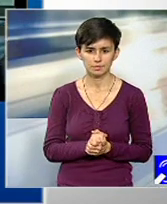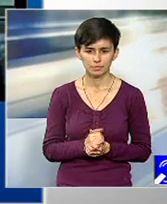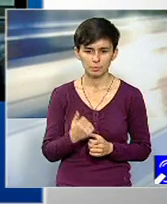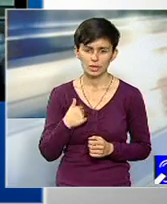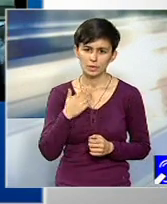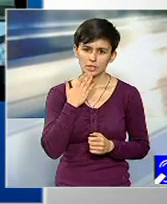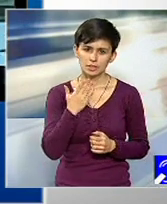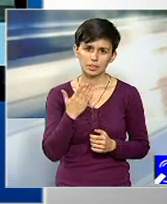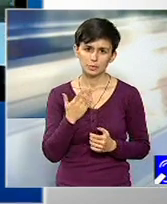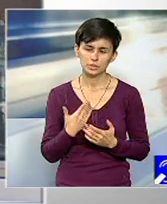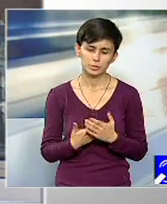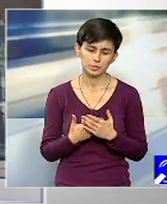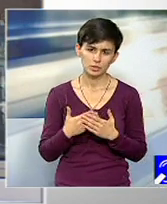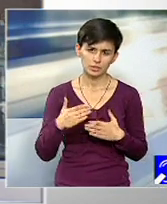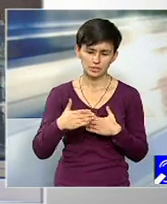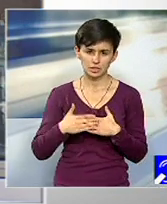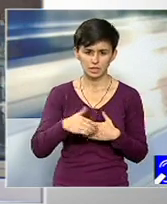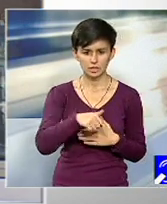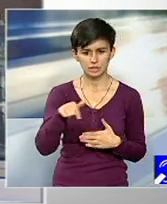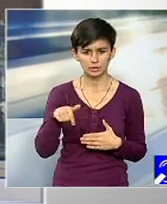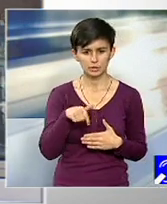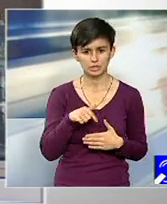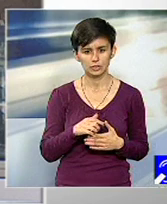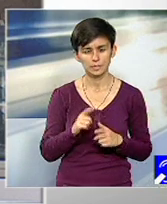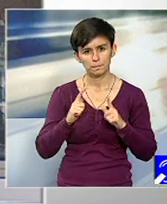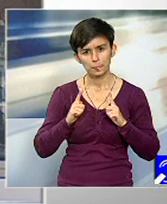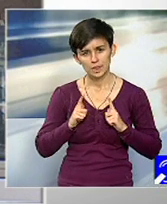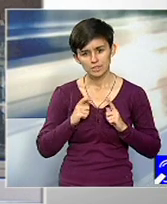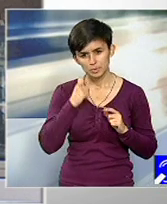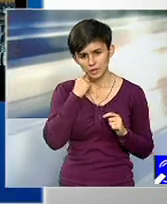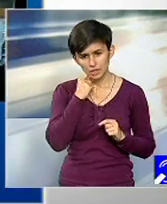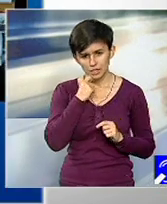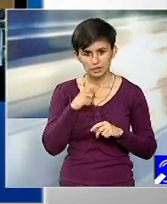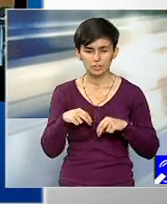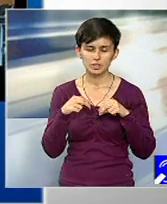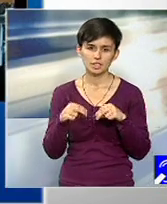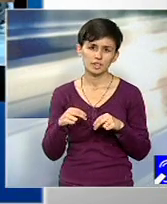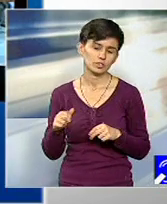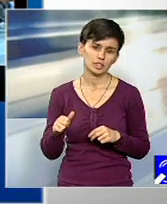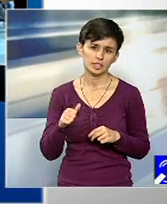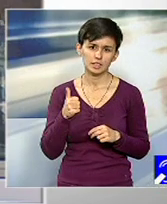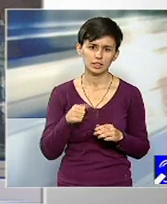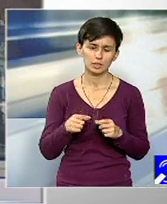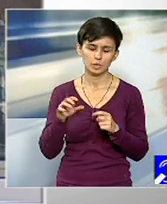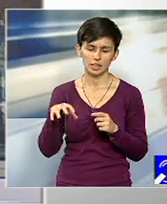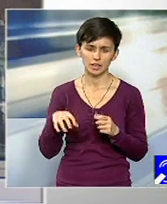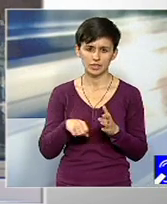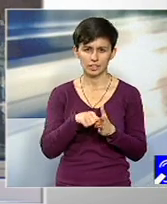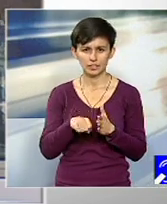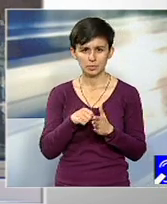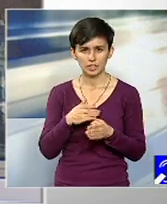Marian Pădure, îți mulțumim că ai fost astăzi alături de noi și așteptăm și la Cluj să ajungă iarăși la noi caravana filmului